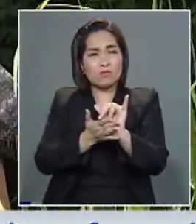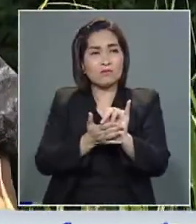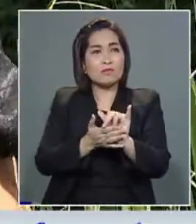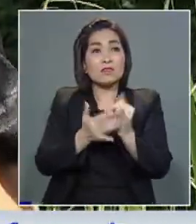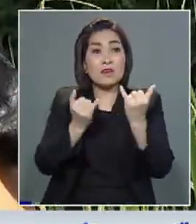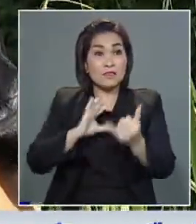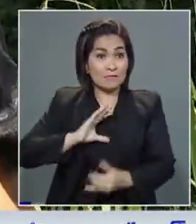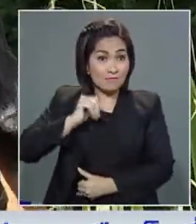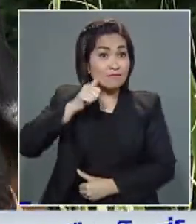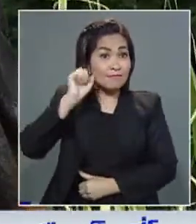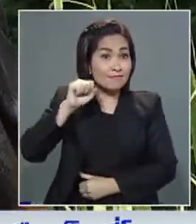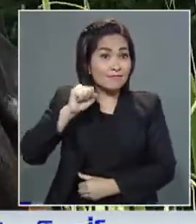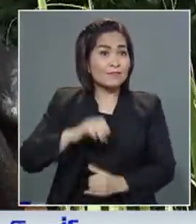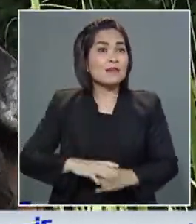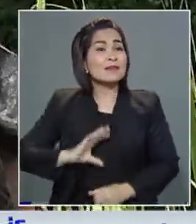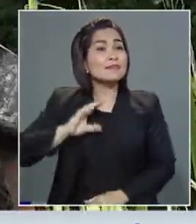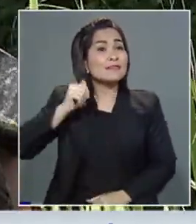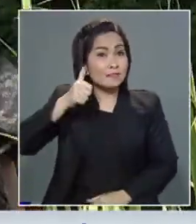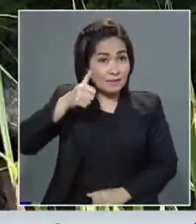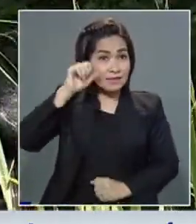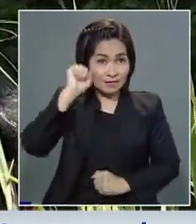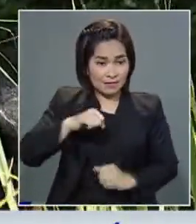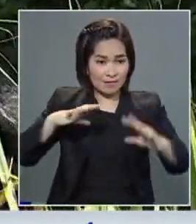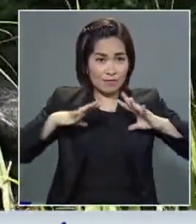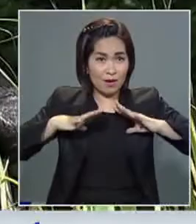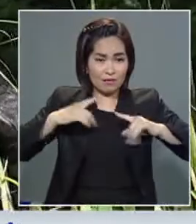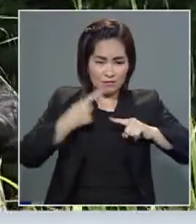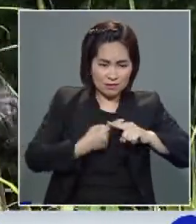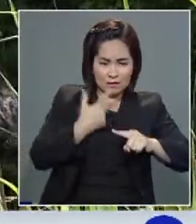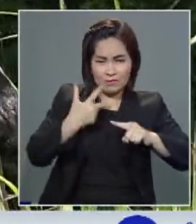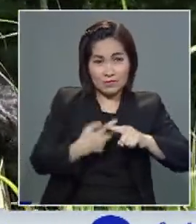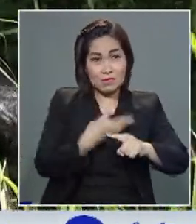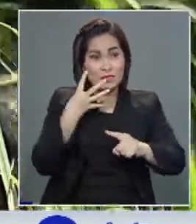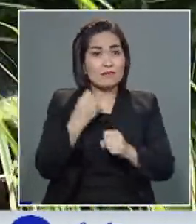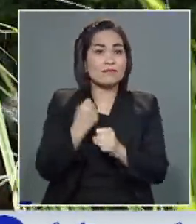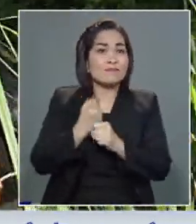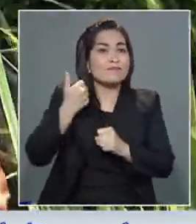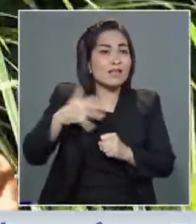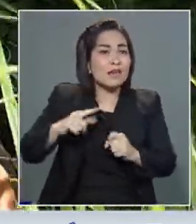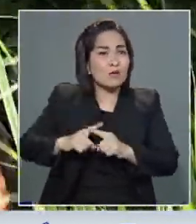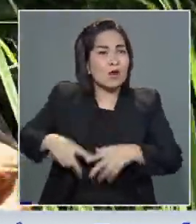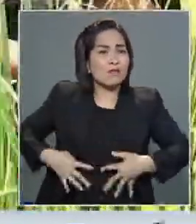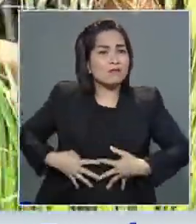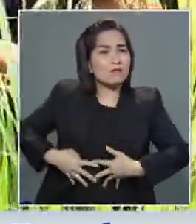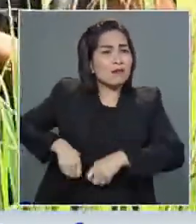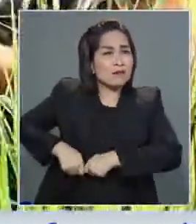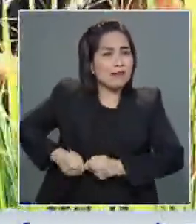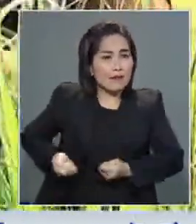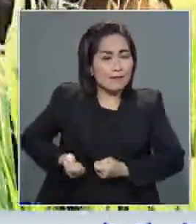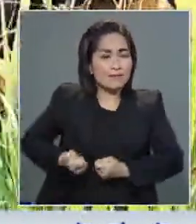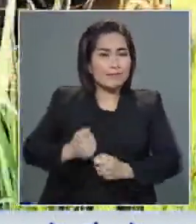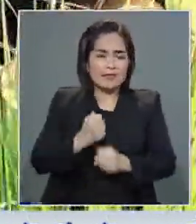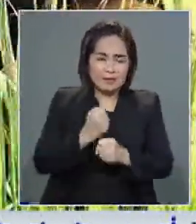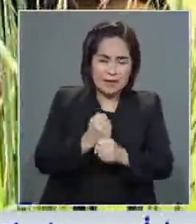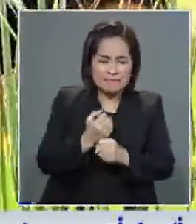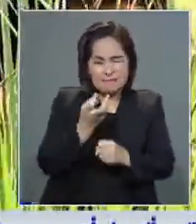อนนี้อาการดีขึ้นแล้วใช่ไหม มันดีขึ้นค่ะตอนพักอยู่3 4เดือนช่วงที่ทำไม่ได้แต่ซี่โครงหักวันนี้ทำหน่อยมันก็มีอา